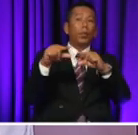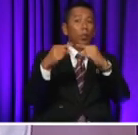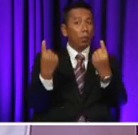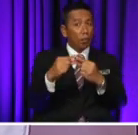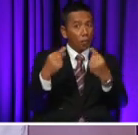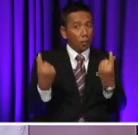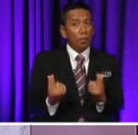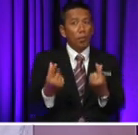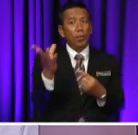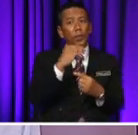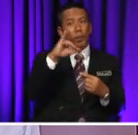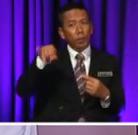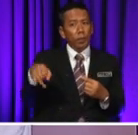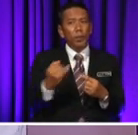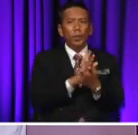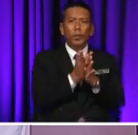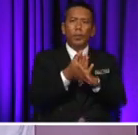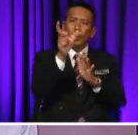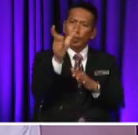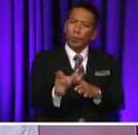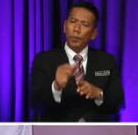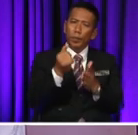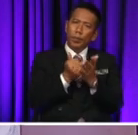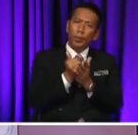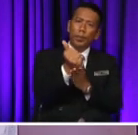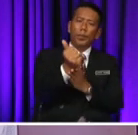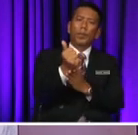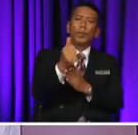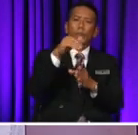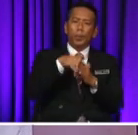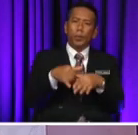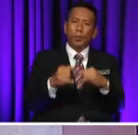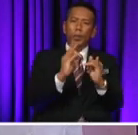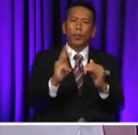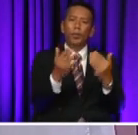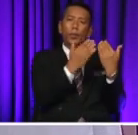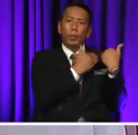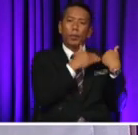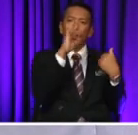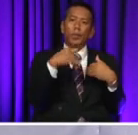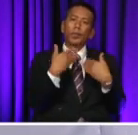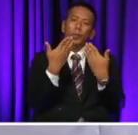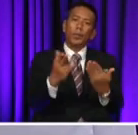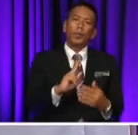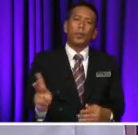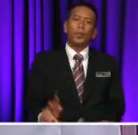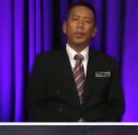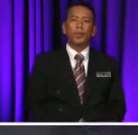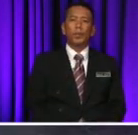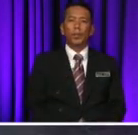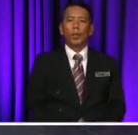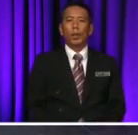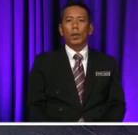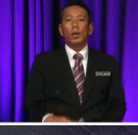as-sunnah dan juga menjadi seorang yang beramanah ketika menjalankan tanggung jawab ya diberikan baik